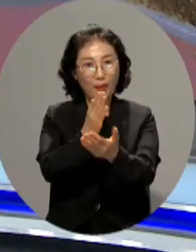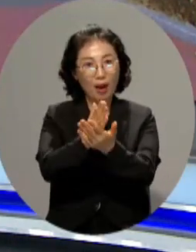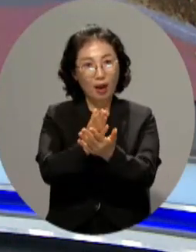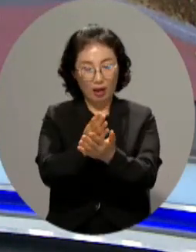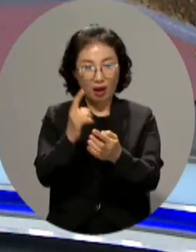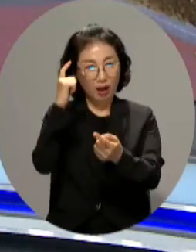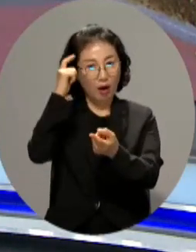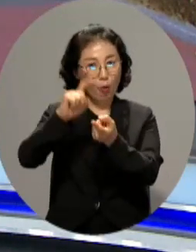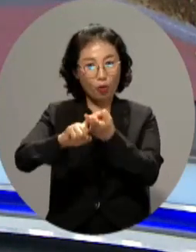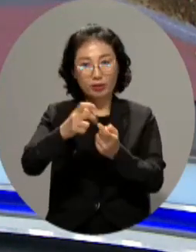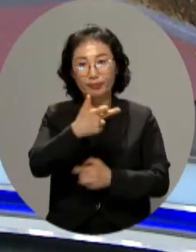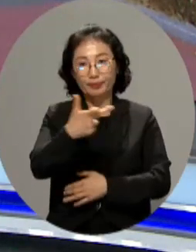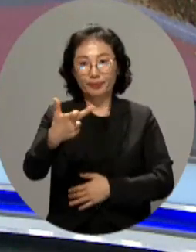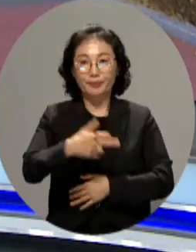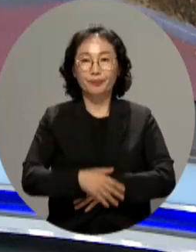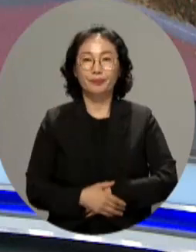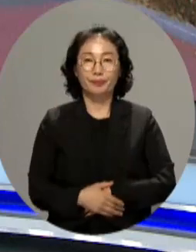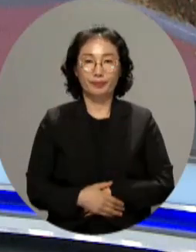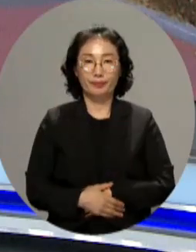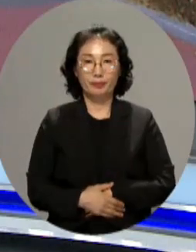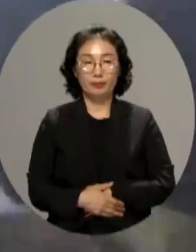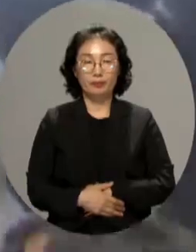기자가 전합니다.